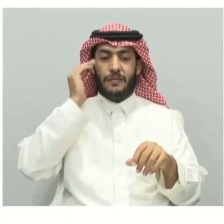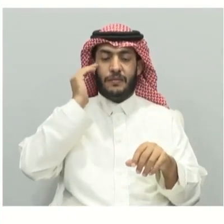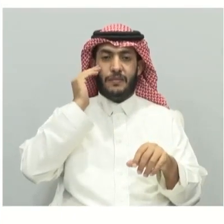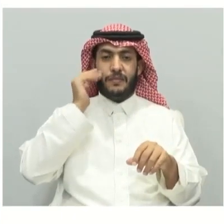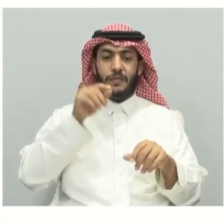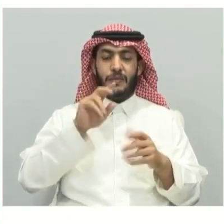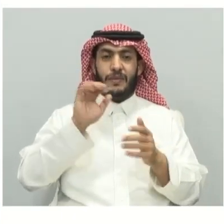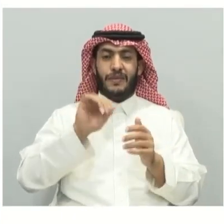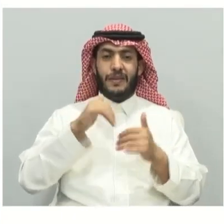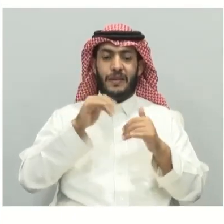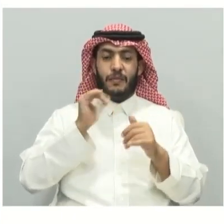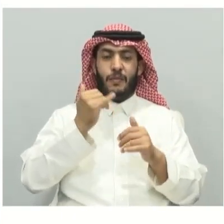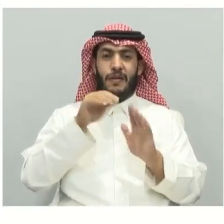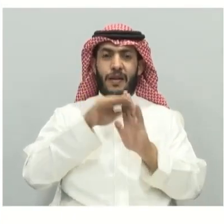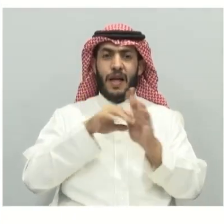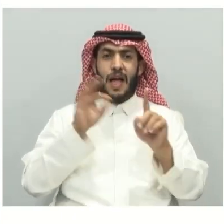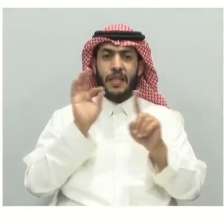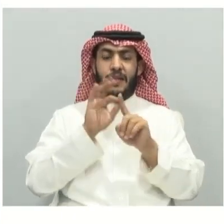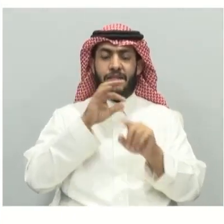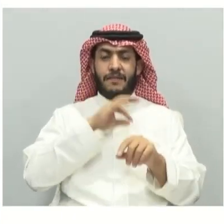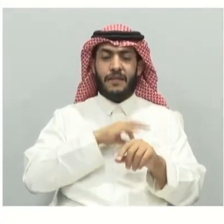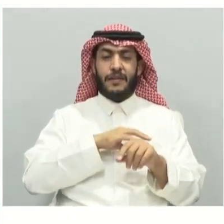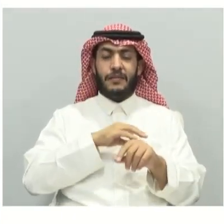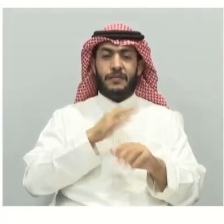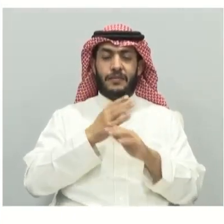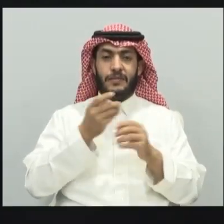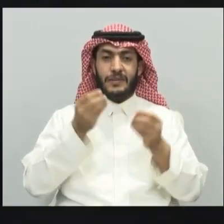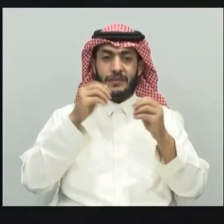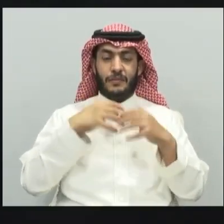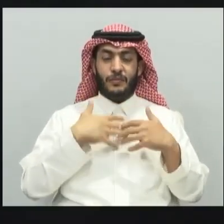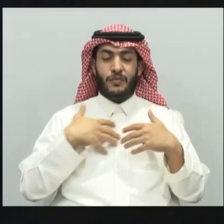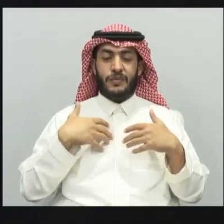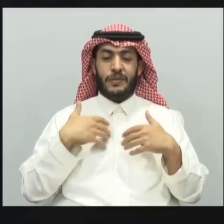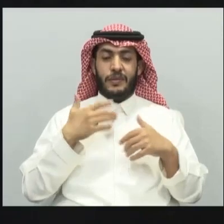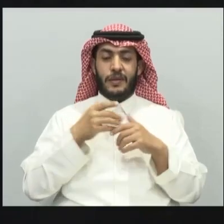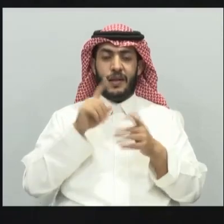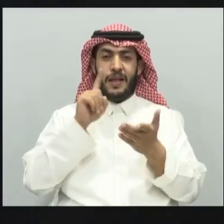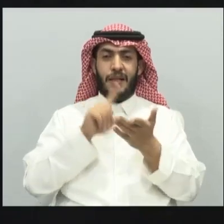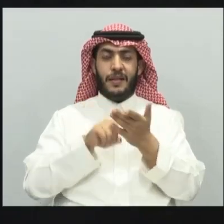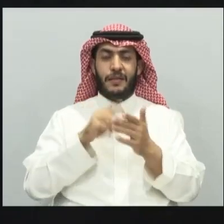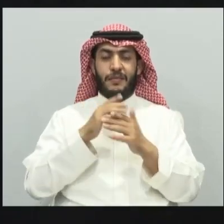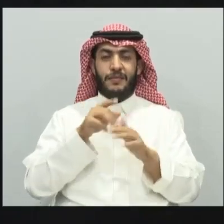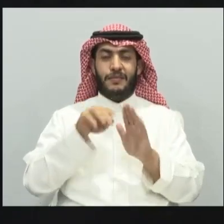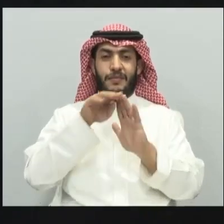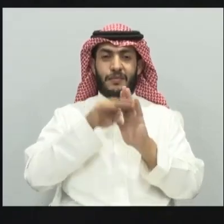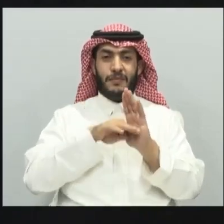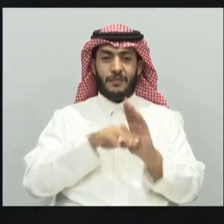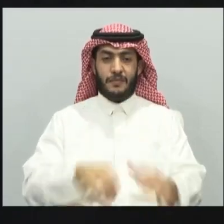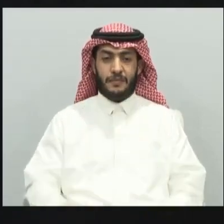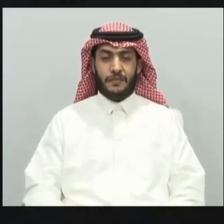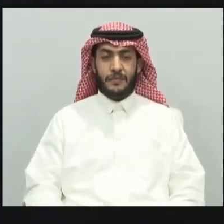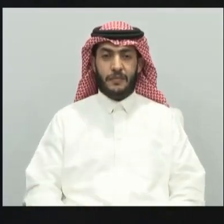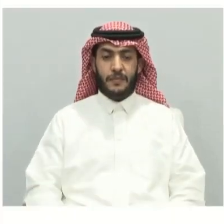للوقوف على ابرز واهم الاهداف التي اسعى واياكم الى تحقيقها من خلال درسنا